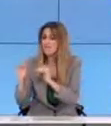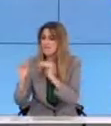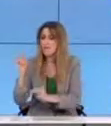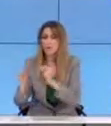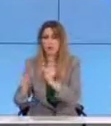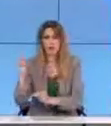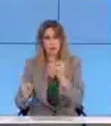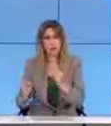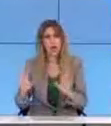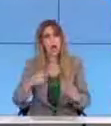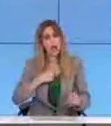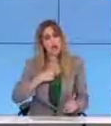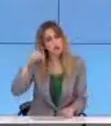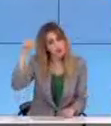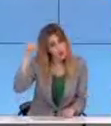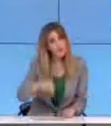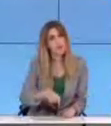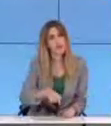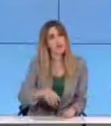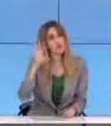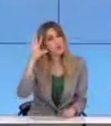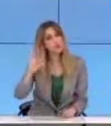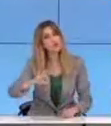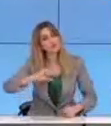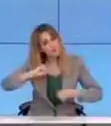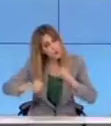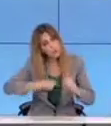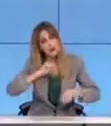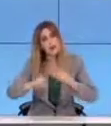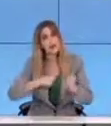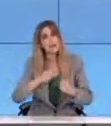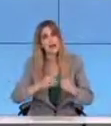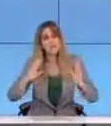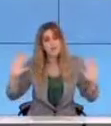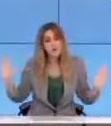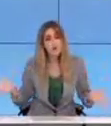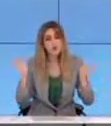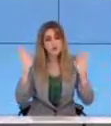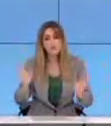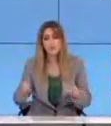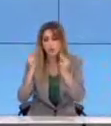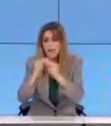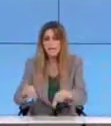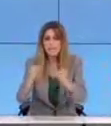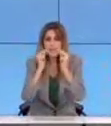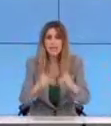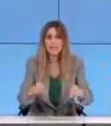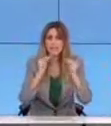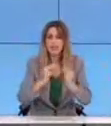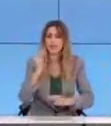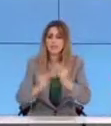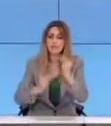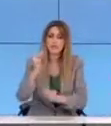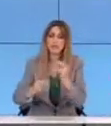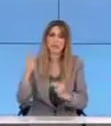εδώ για να πασχίζουμε να δίνουμε λύσεις και απαντήσεις στα προβλήματά σας. Με αυτές